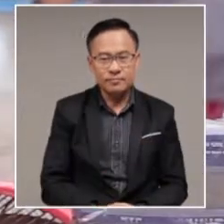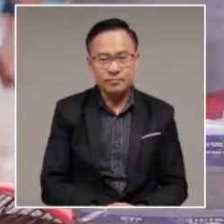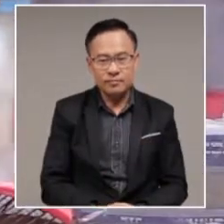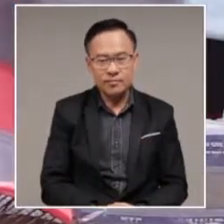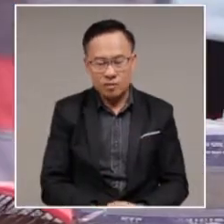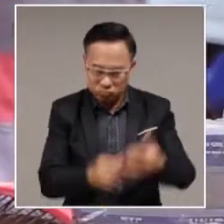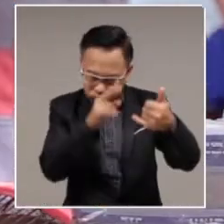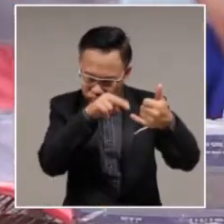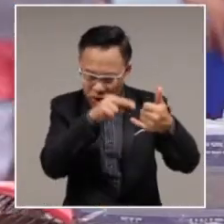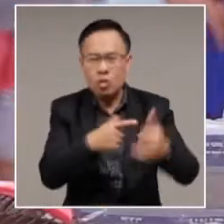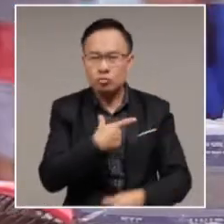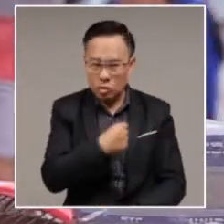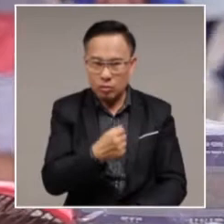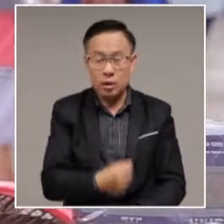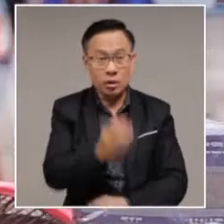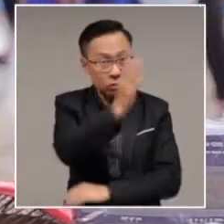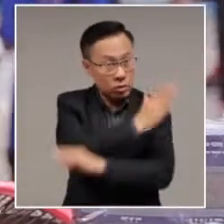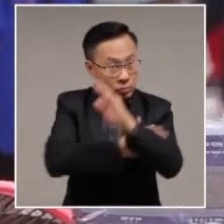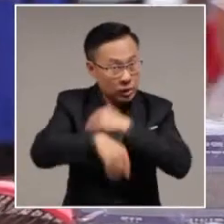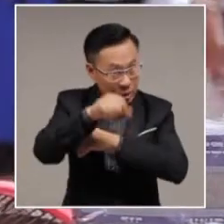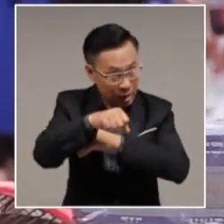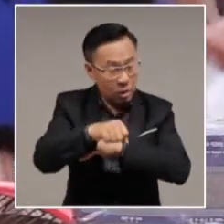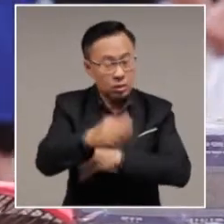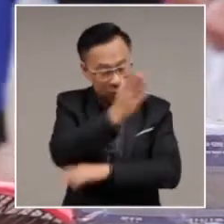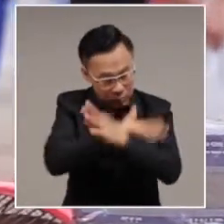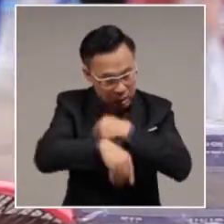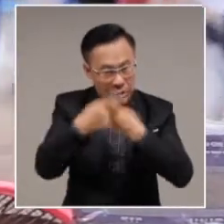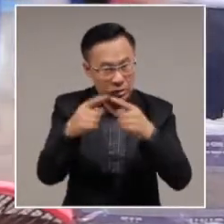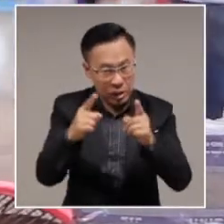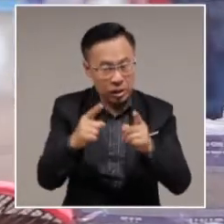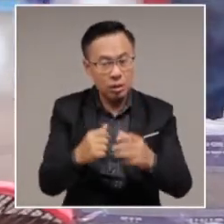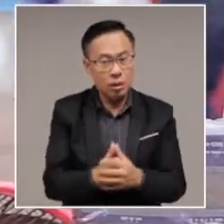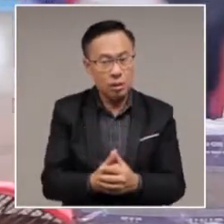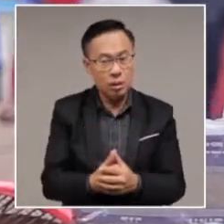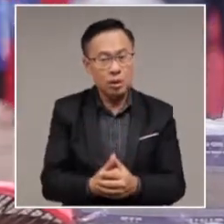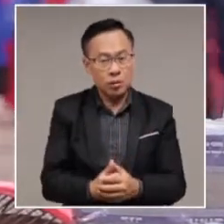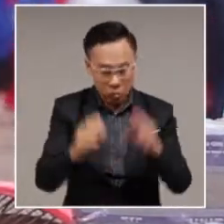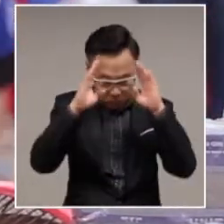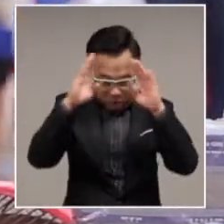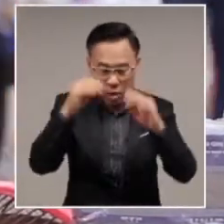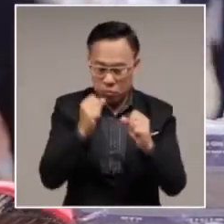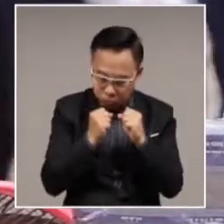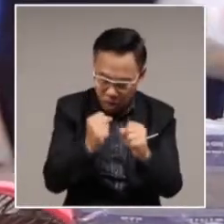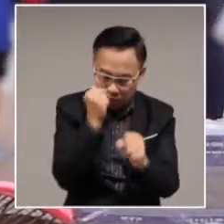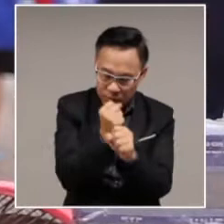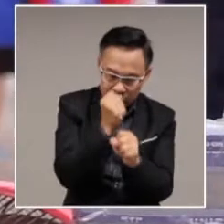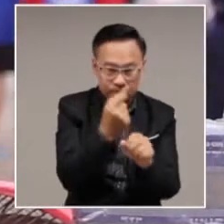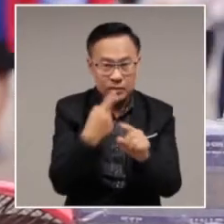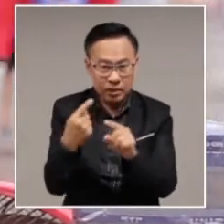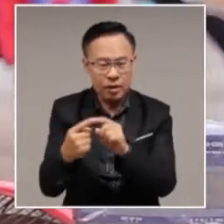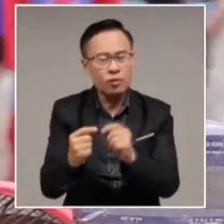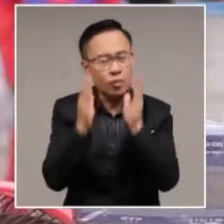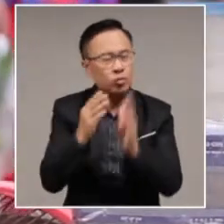ชอบที่เขาแบบขนาดเขาแบบไม่สมบูรณ์อ่ะร่างกายไม่สมบูรณ์แต่เขามีความมานะพยายามเ